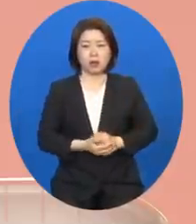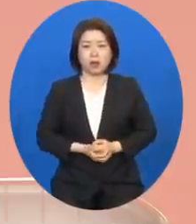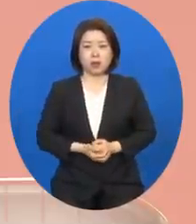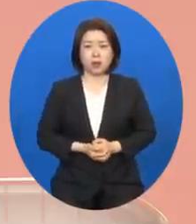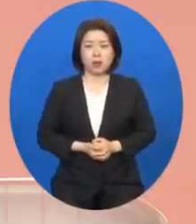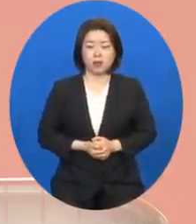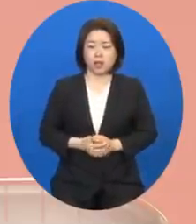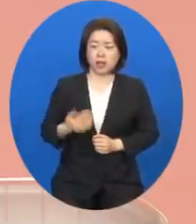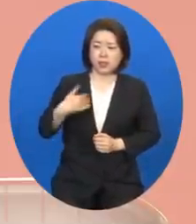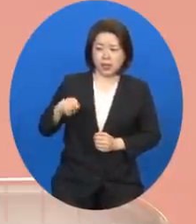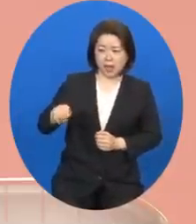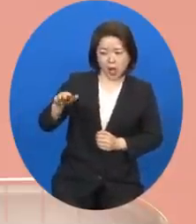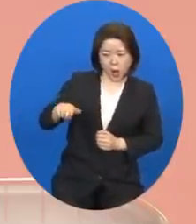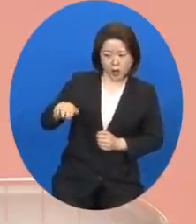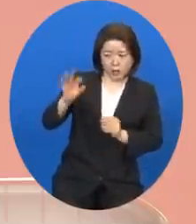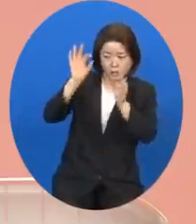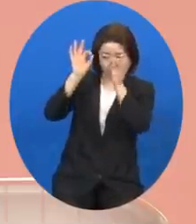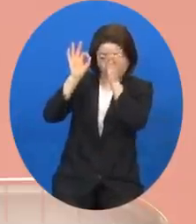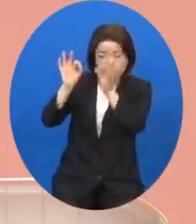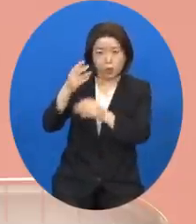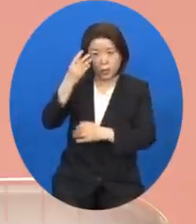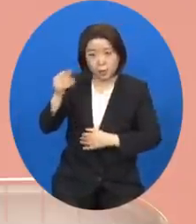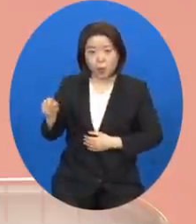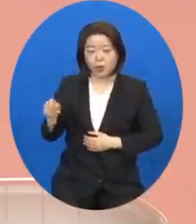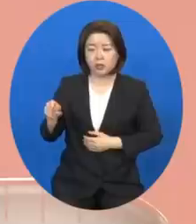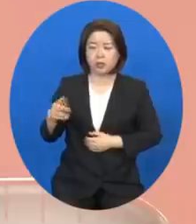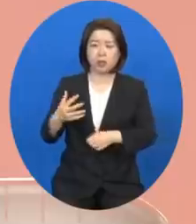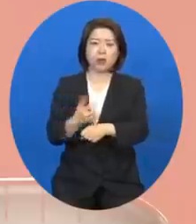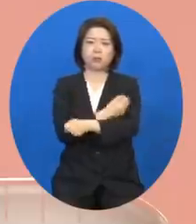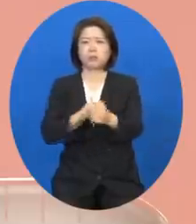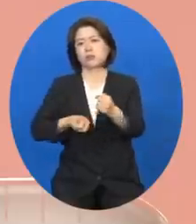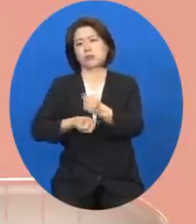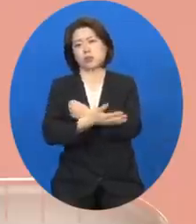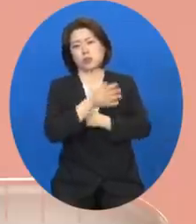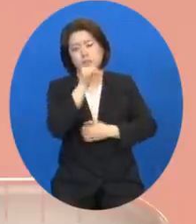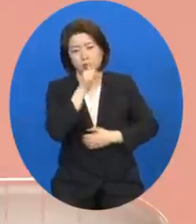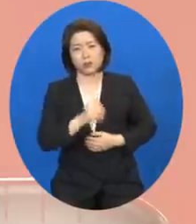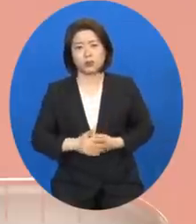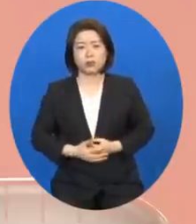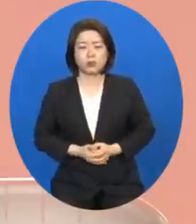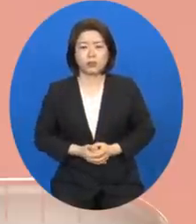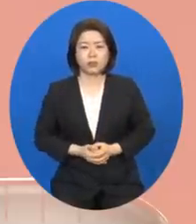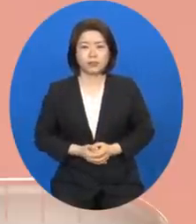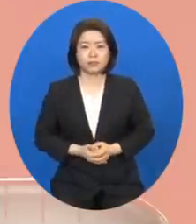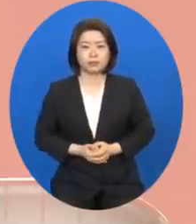어릴 때 그 본 게 참 엄청난 영향이 있습니다.